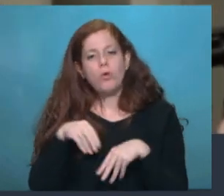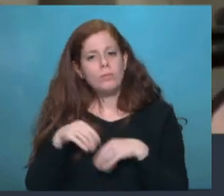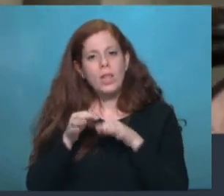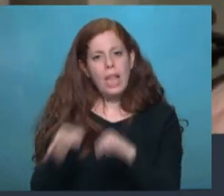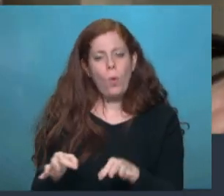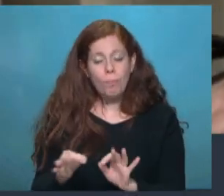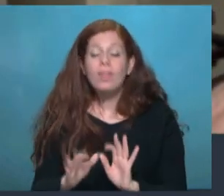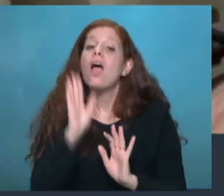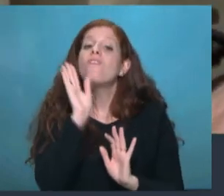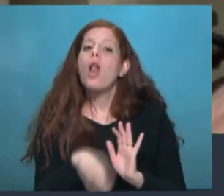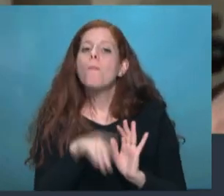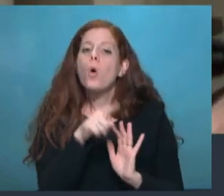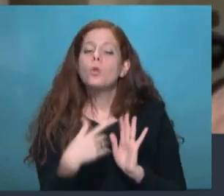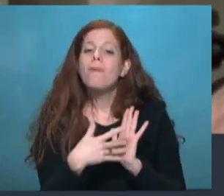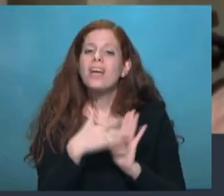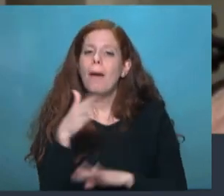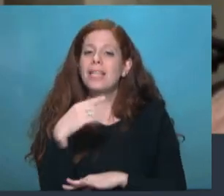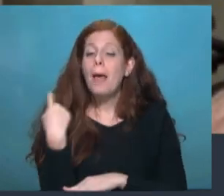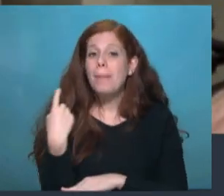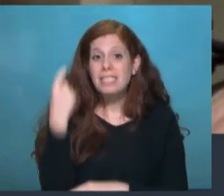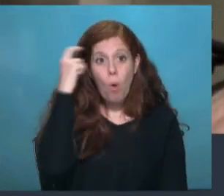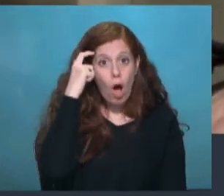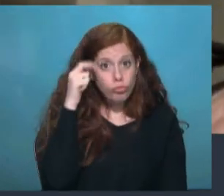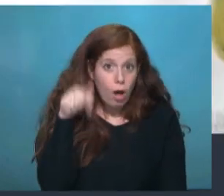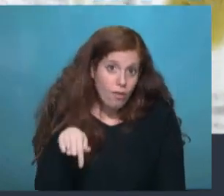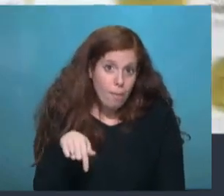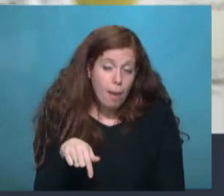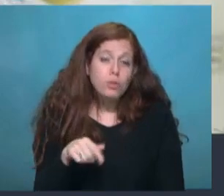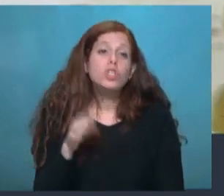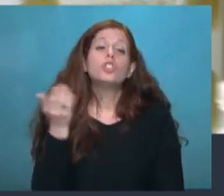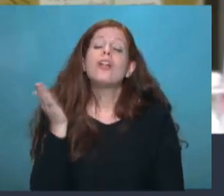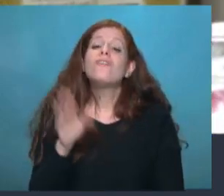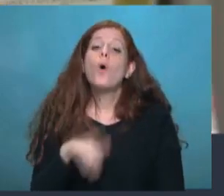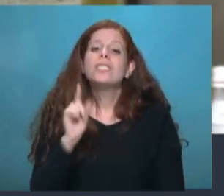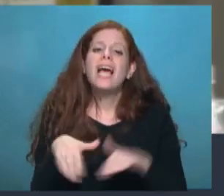ולמרות שמבקר המדינה בעצמו חשב הפעם שיש לכל הפחות לתת